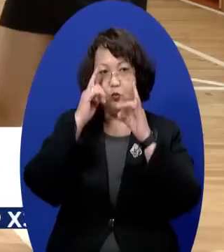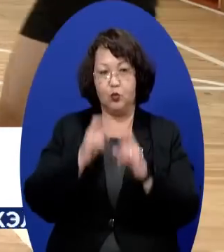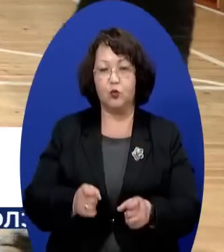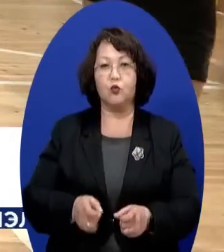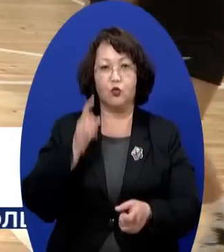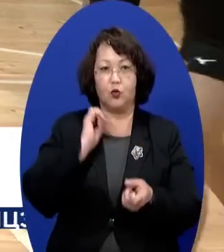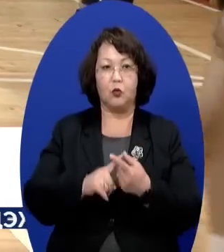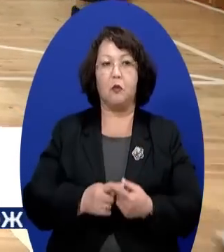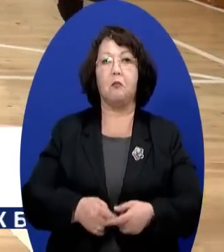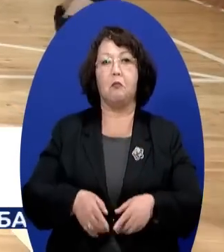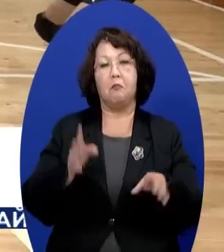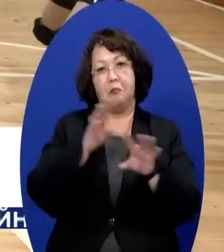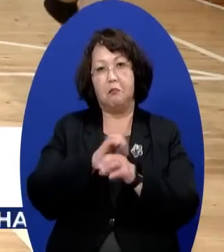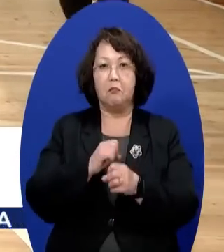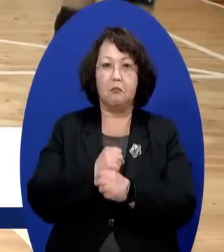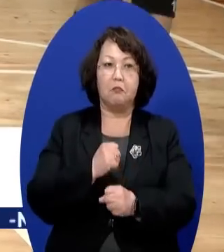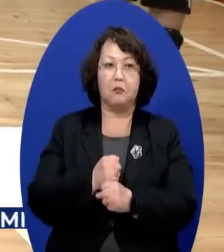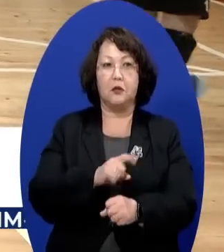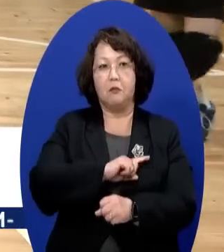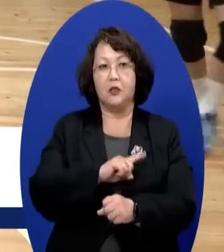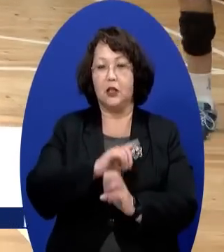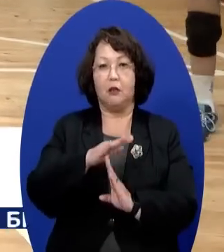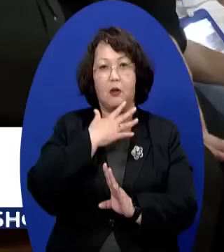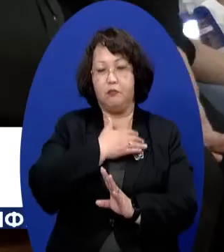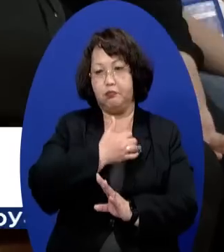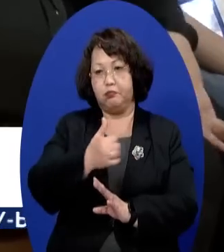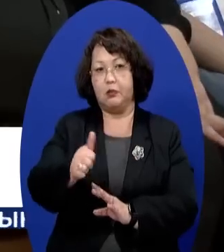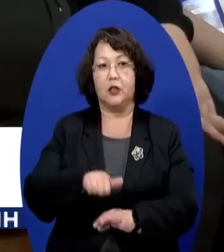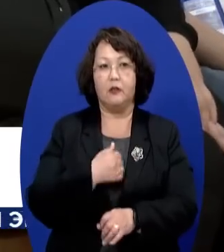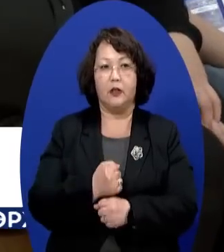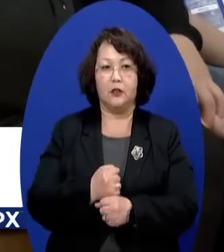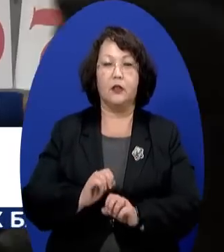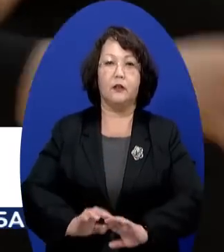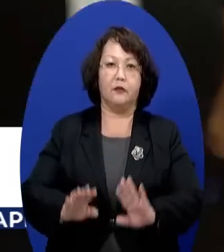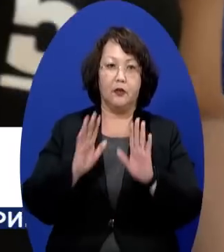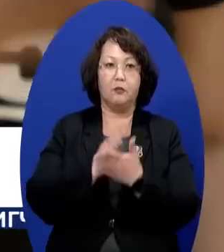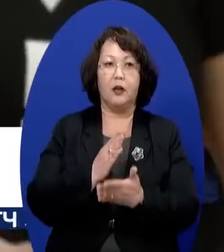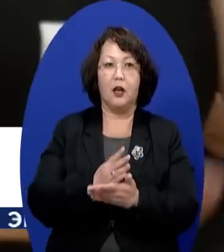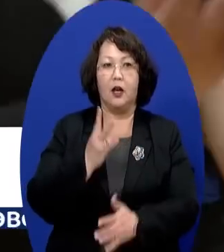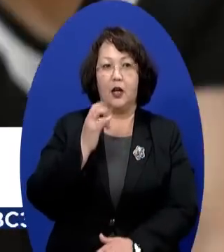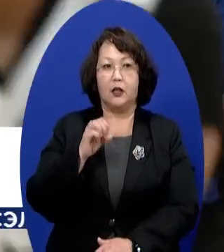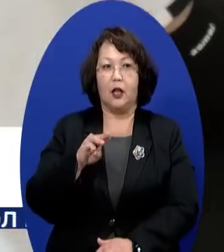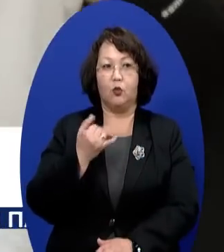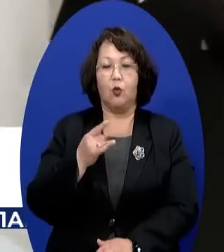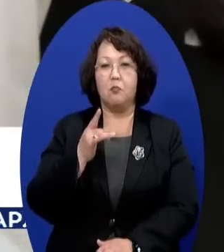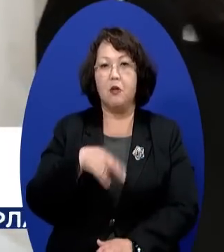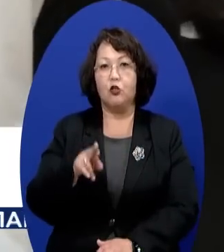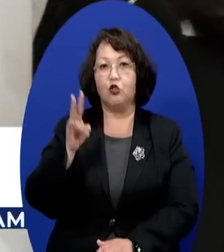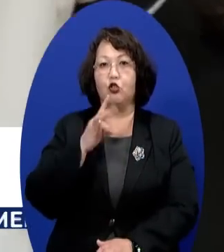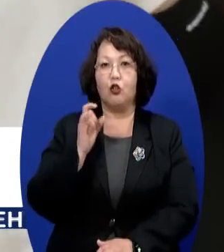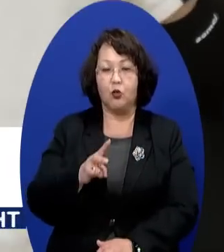байсан. Түүнээс хойш тасралтгүй тэмцээн уралдаанд оролцож идэвхтэй үйл ажиллагаа явуулж байгаа юм. Натур Мед Ноён клуб Монголын хүүхдийн